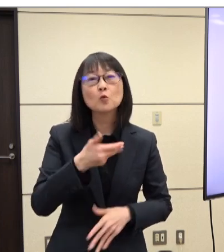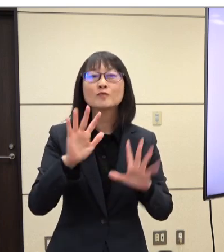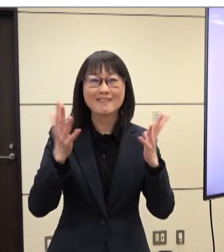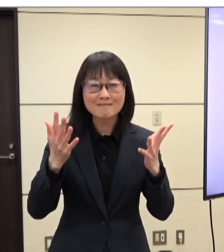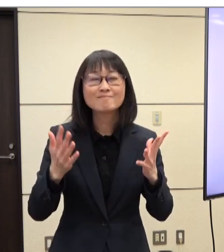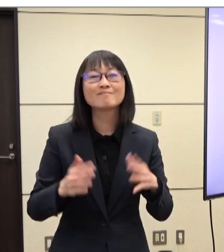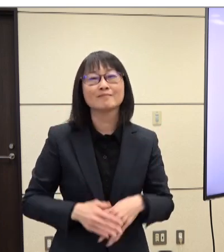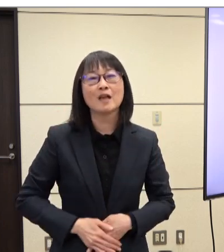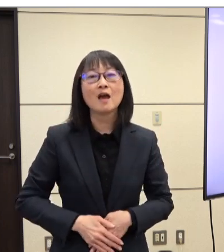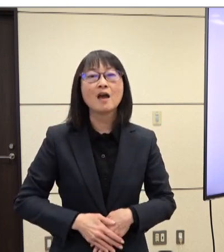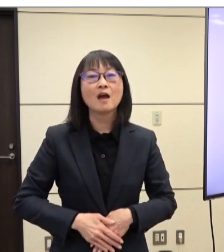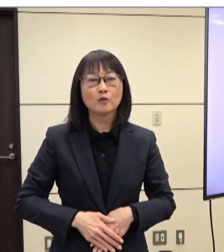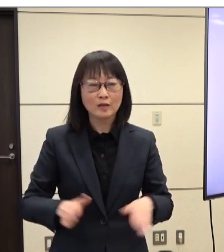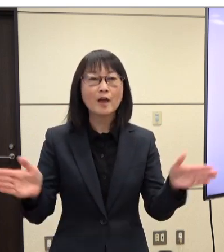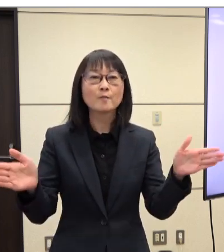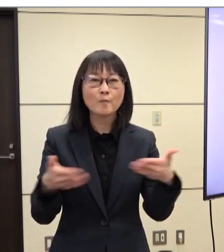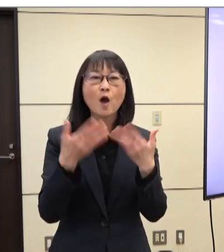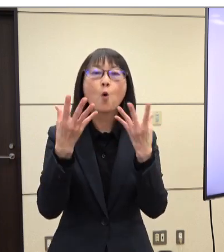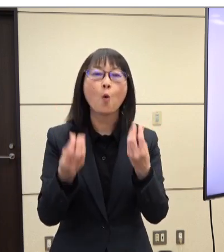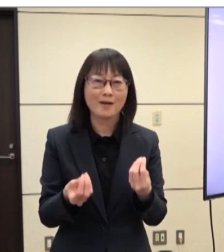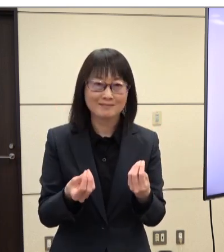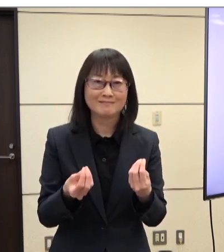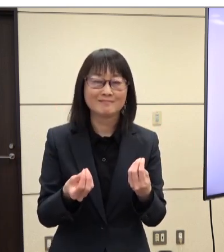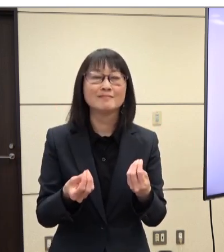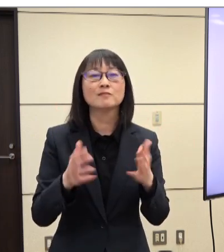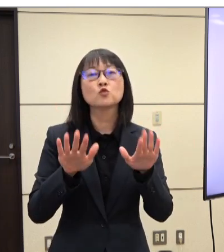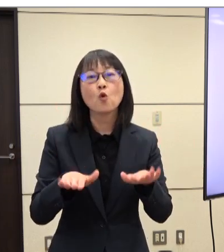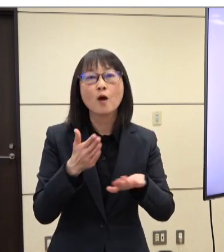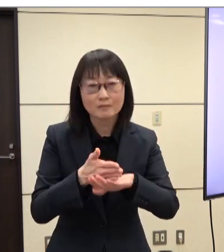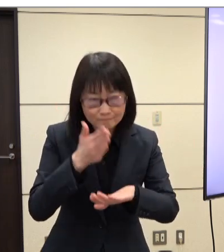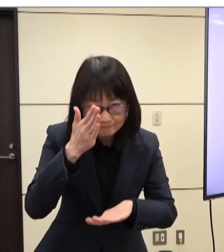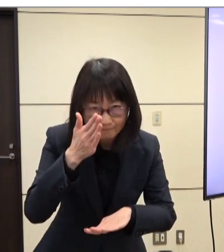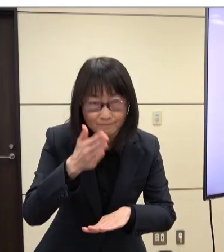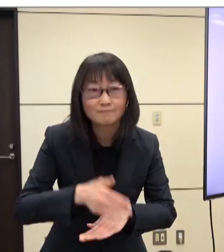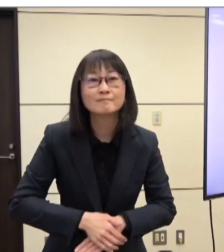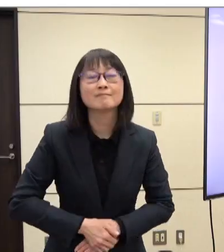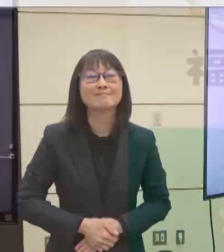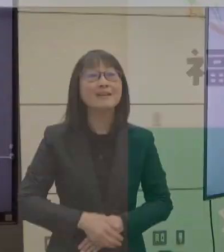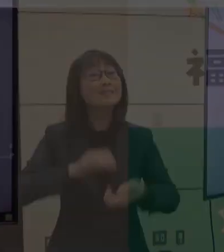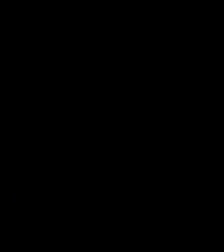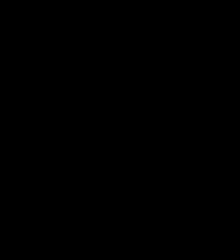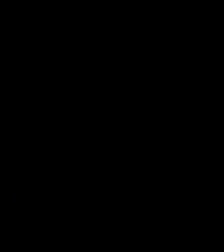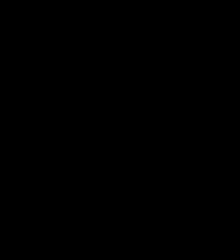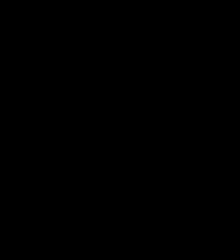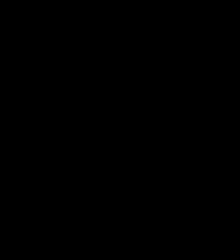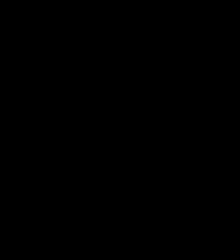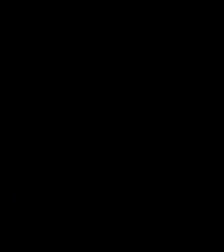ので以上をもちまして定例記者会見を終了します。本日はありがとうございました。 はい、どうもありがとうございました。